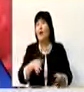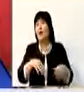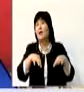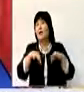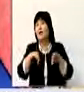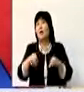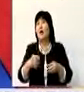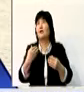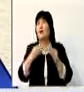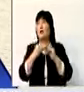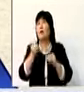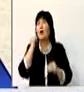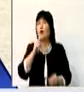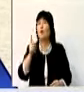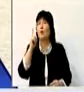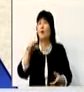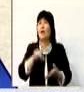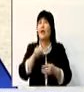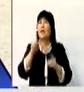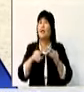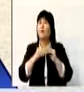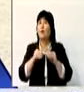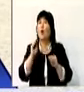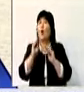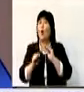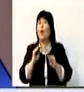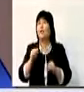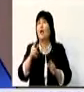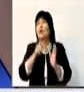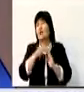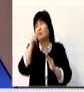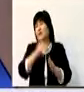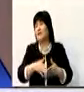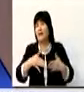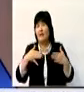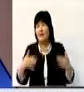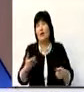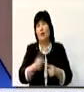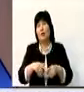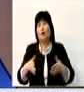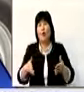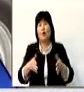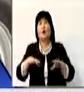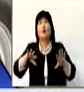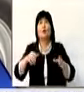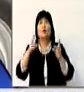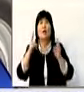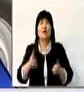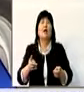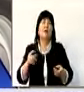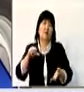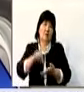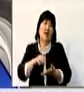шыққан темір тұлпарлар көненің көзіндей, кейбір көліктердің құрастырылғанына 70 жылдан асқан, сондықтан жолда тосын жағдайларға да тап боламыз